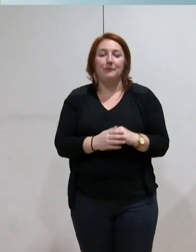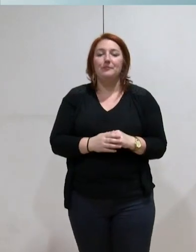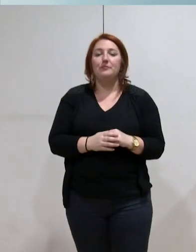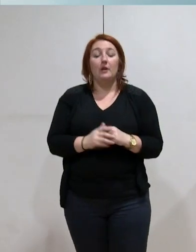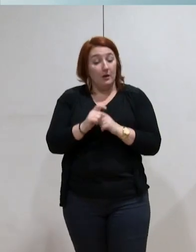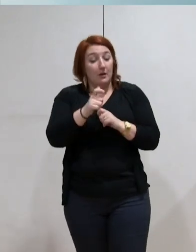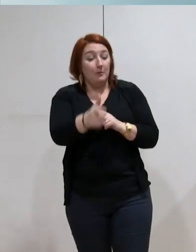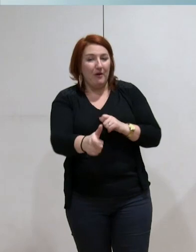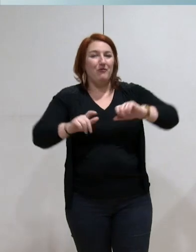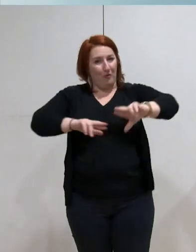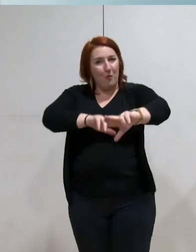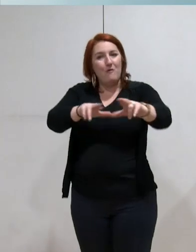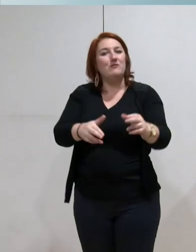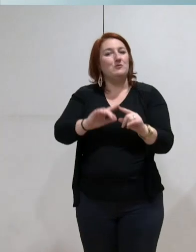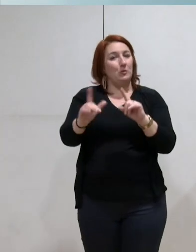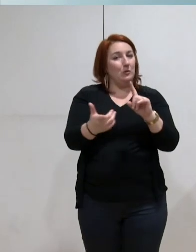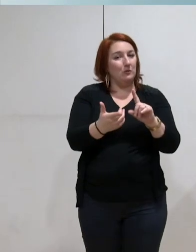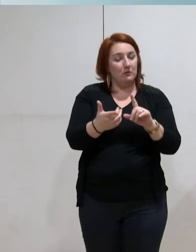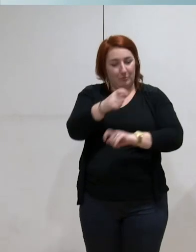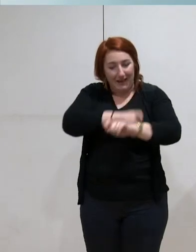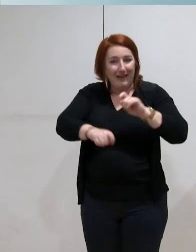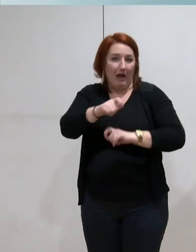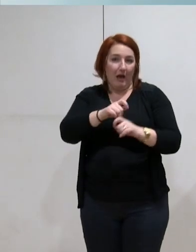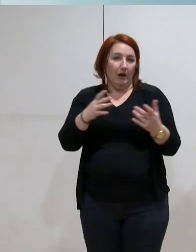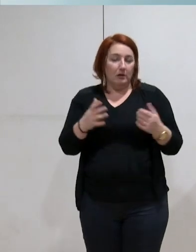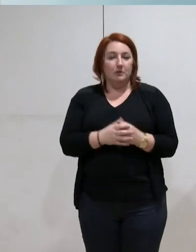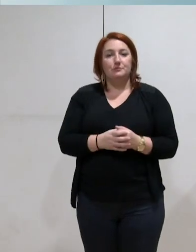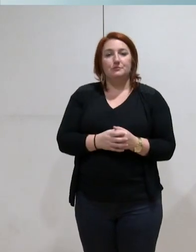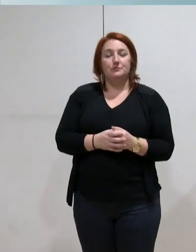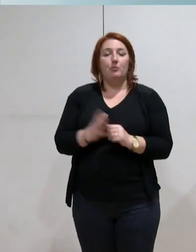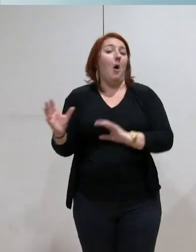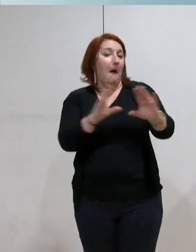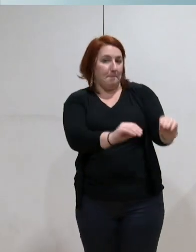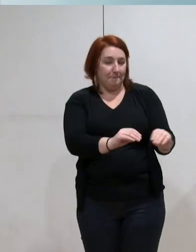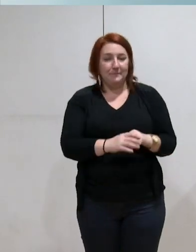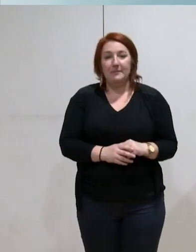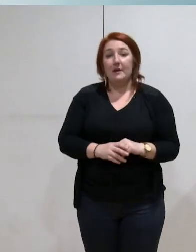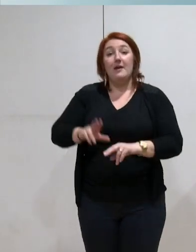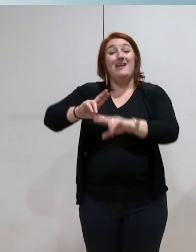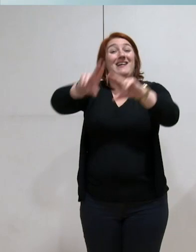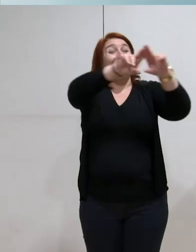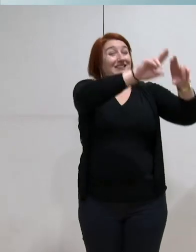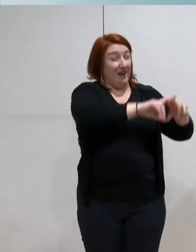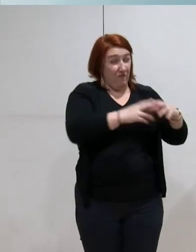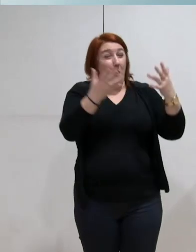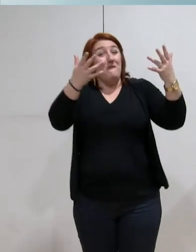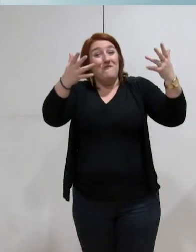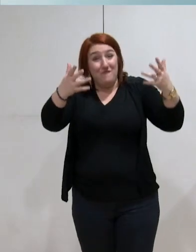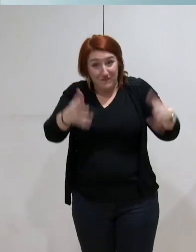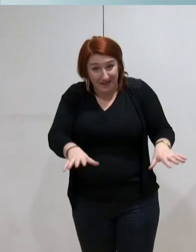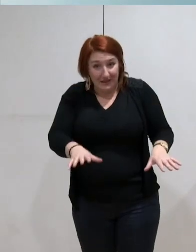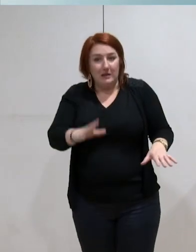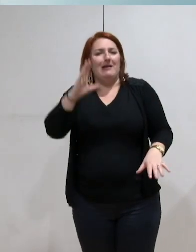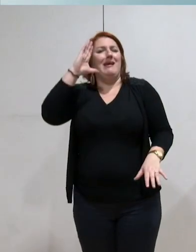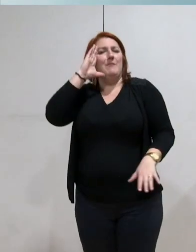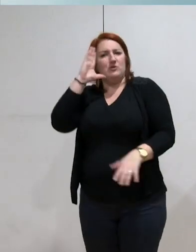lieu à la signature d'une convention à titre précaire de ces locaux dès que les travaux seront réalisés et qu'une activité d'hébergement sera